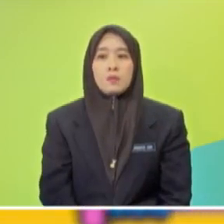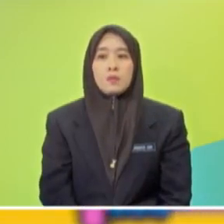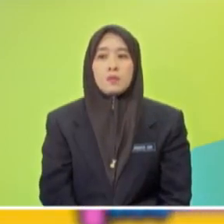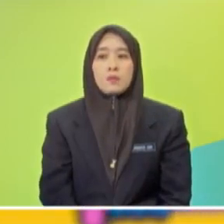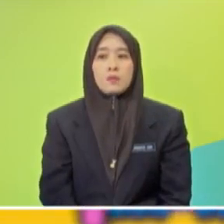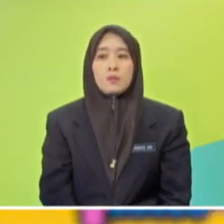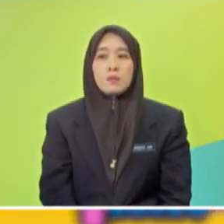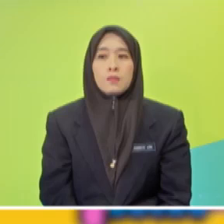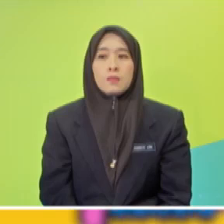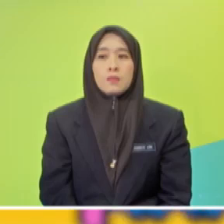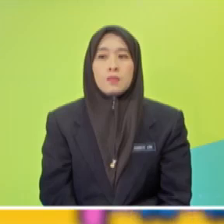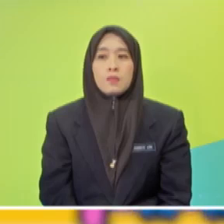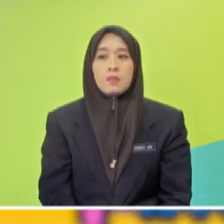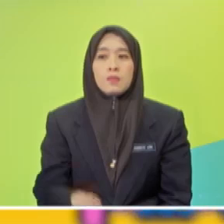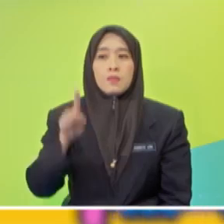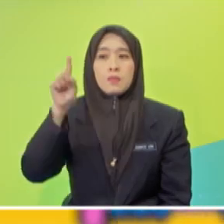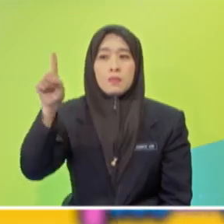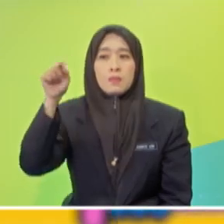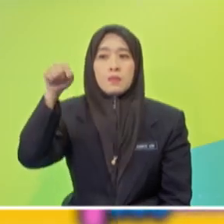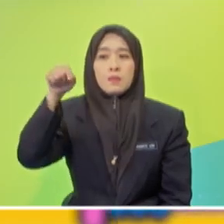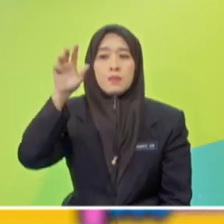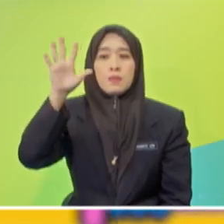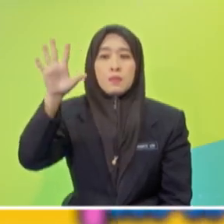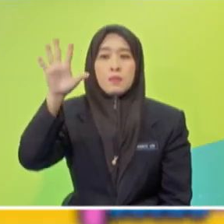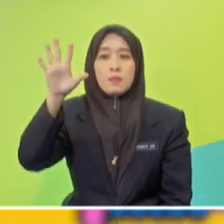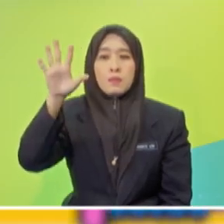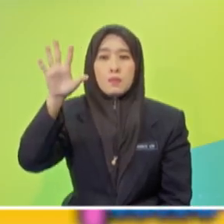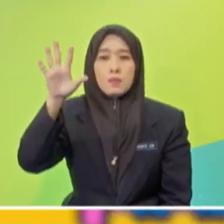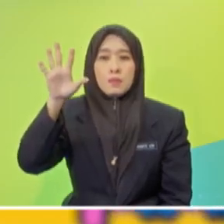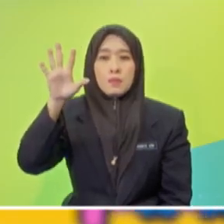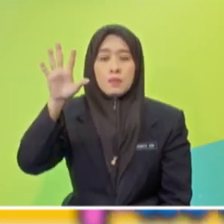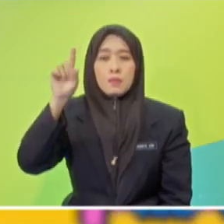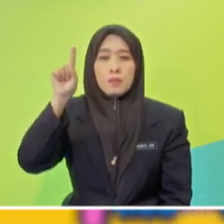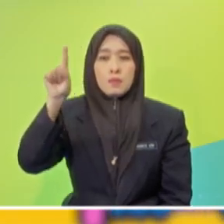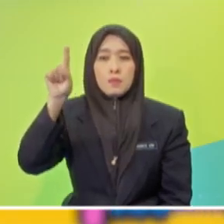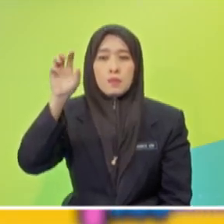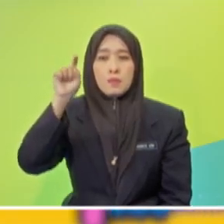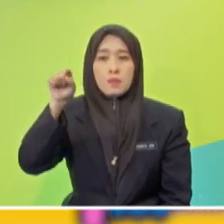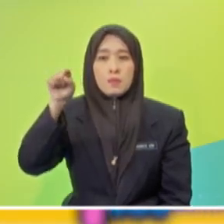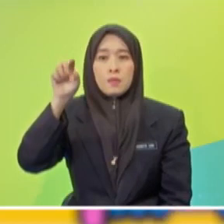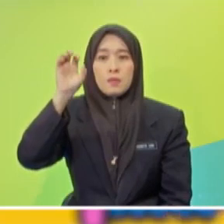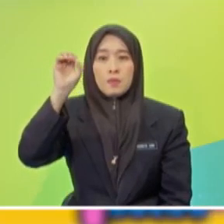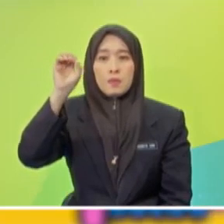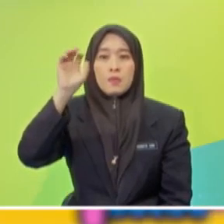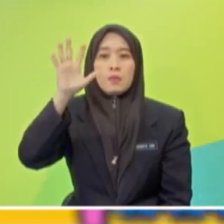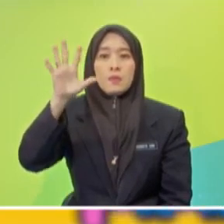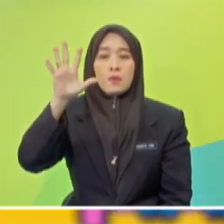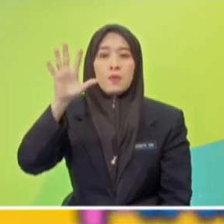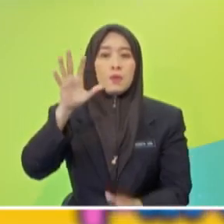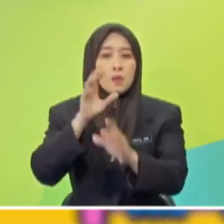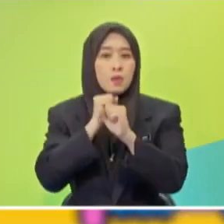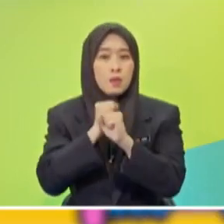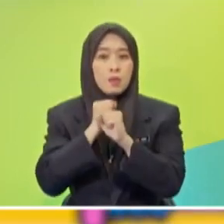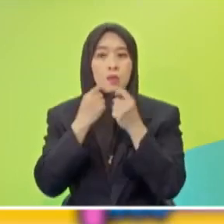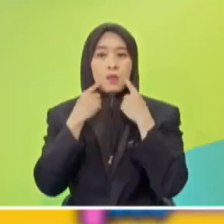oke satu perpuluhan FIFA 5 Oke dapat sama dengan z dan juga